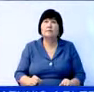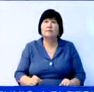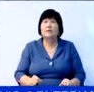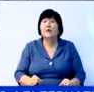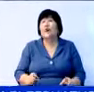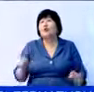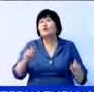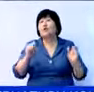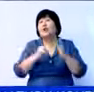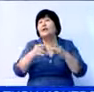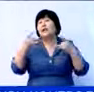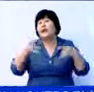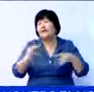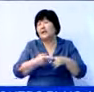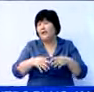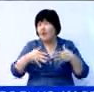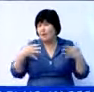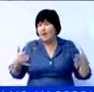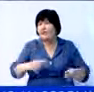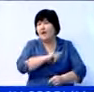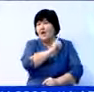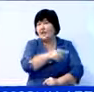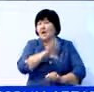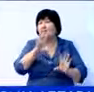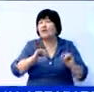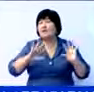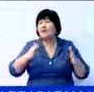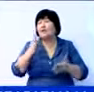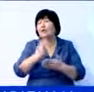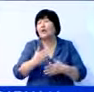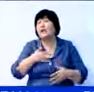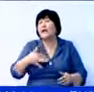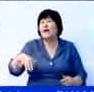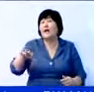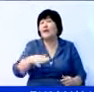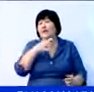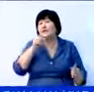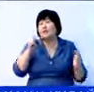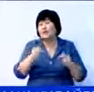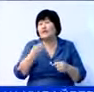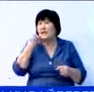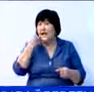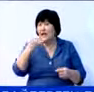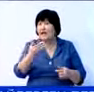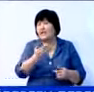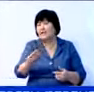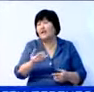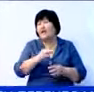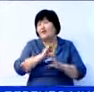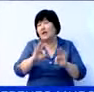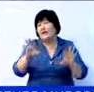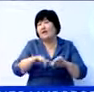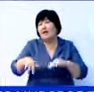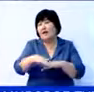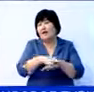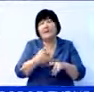Что касается телевидения, это большая сила. Обо всех событиях, которые происходят в нашей стране, своевременно, качественно вы объективно информируете